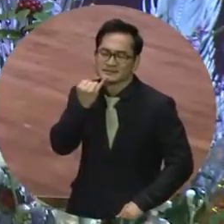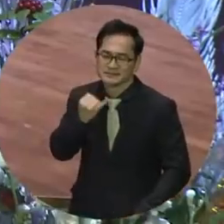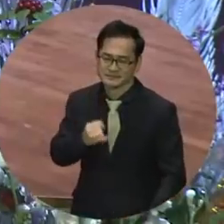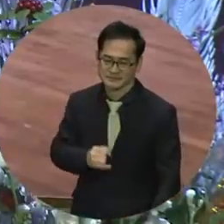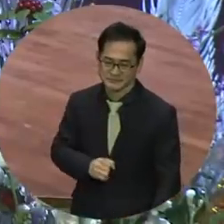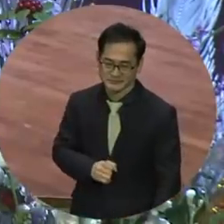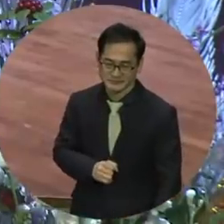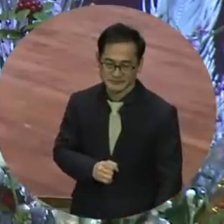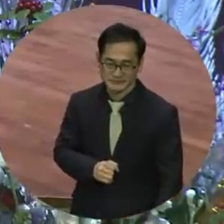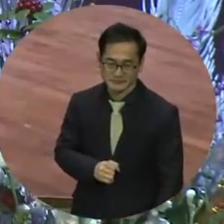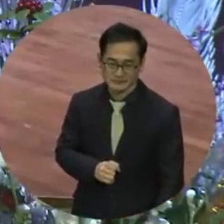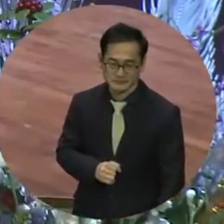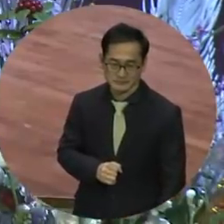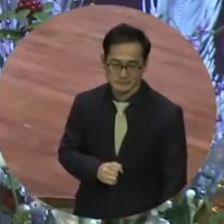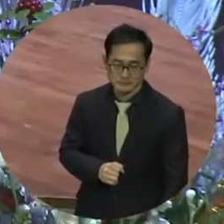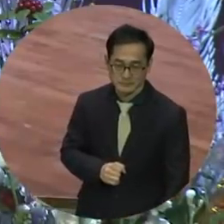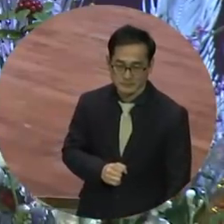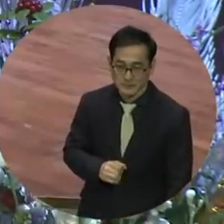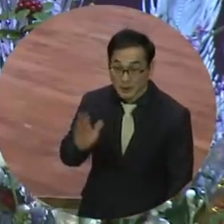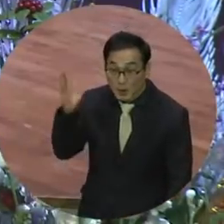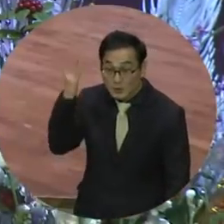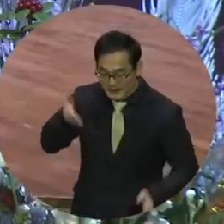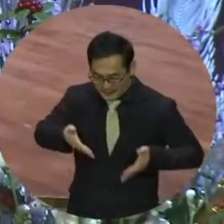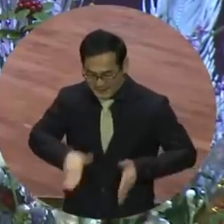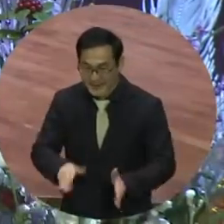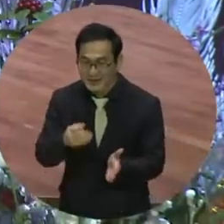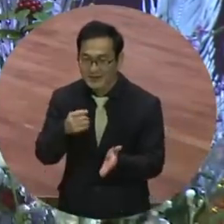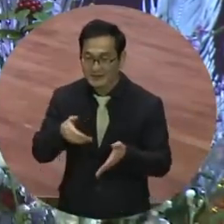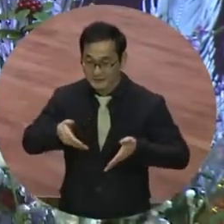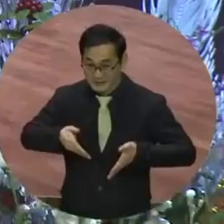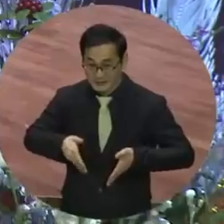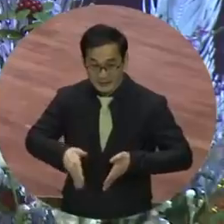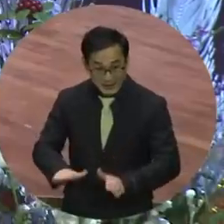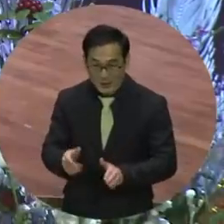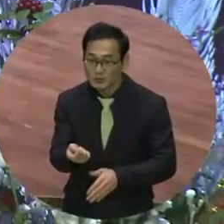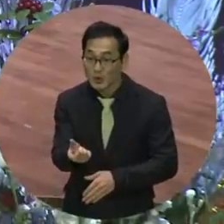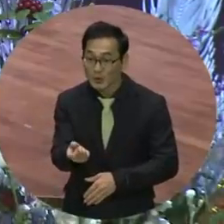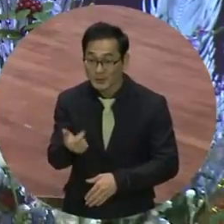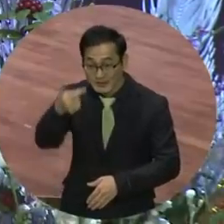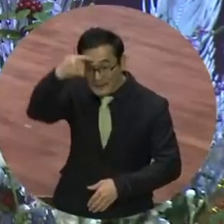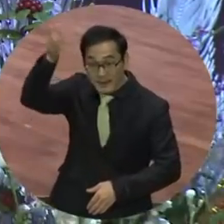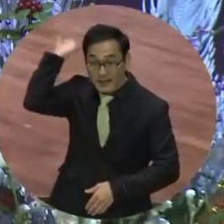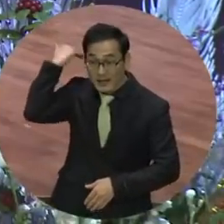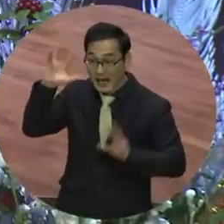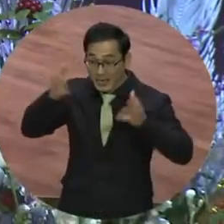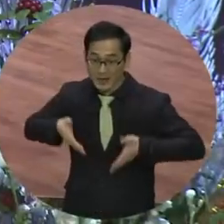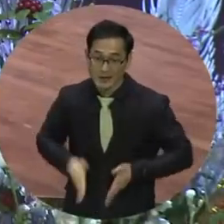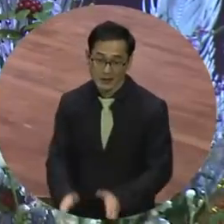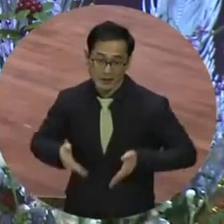지금은 좀 덜하지만은요, 과거에 우리 어른들은요 아이를 많이 낳았어요.